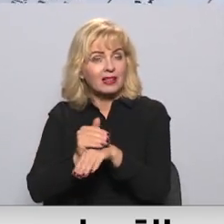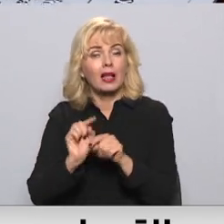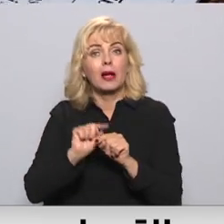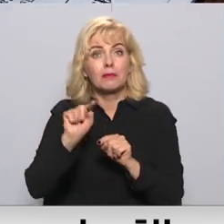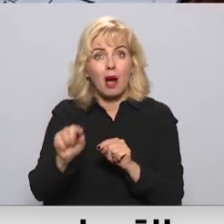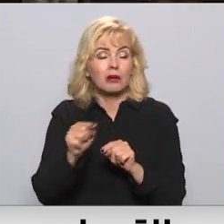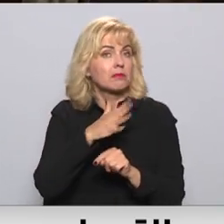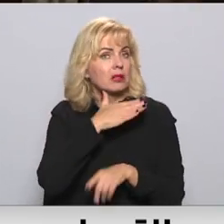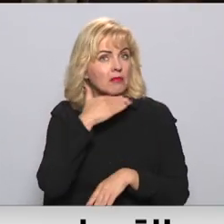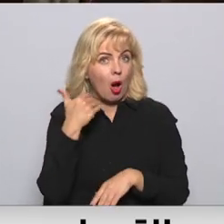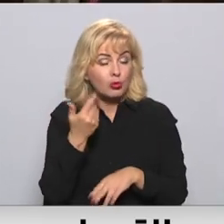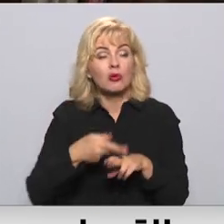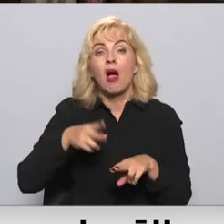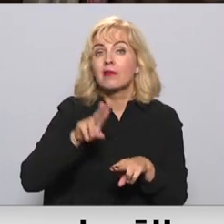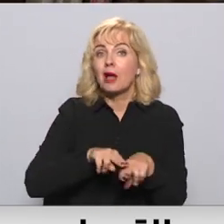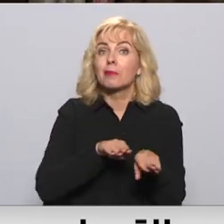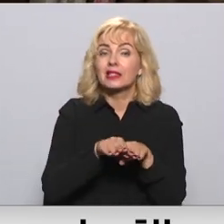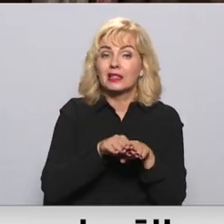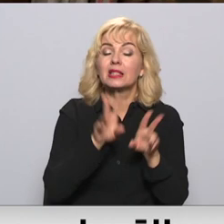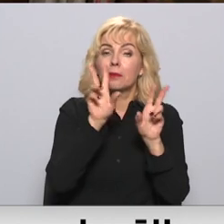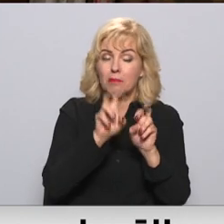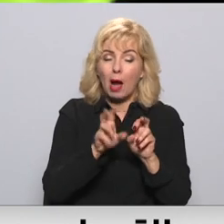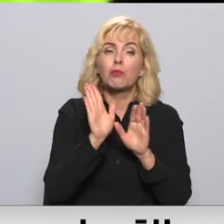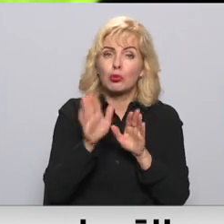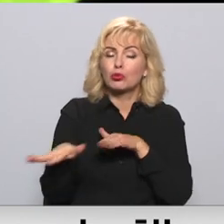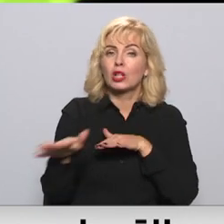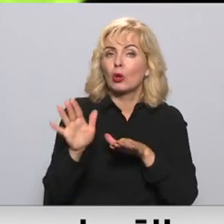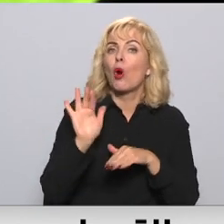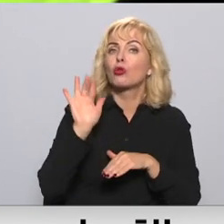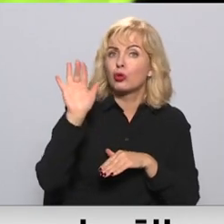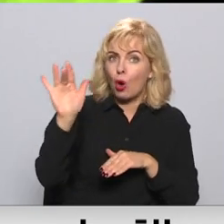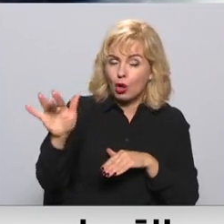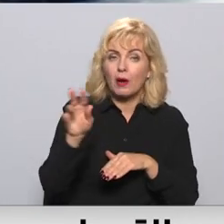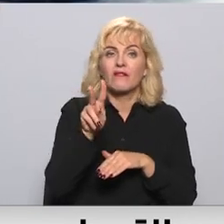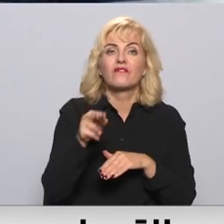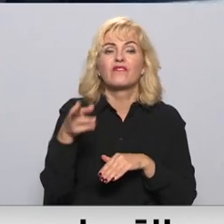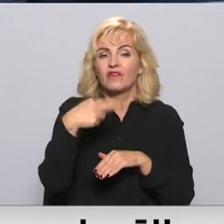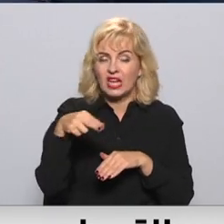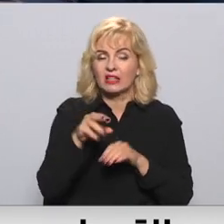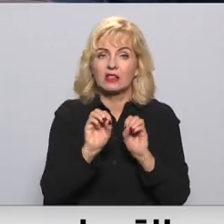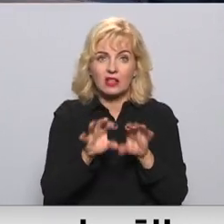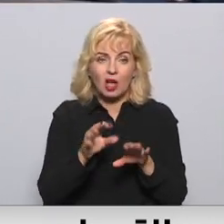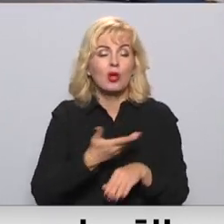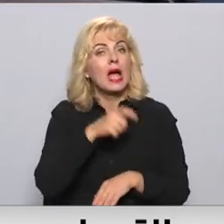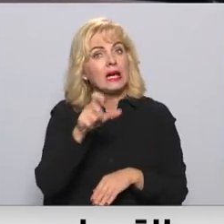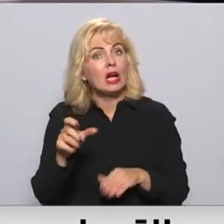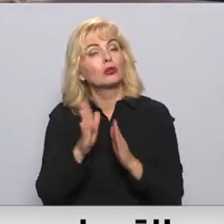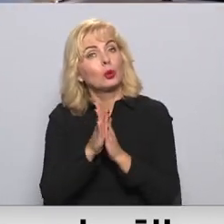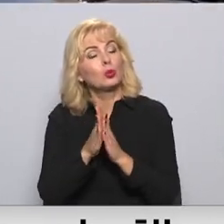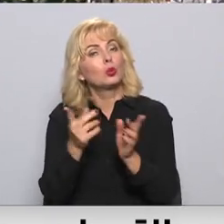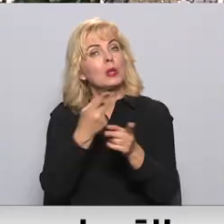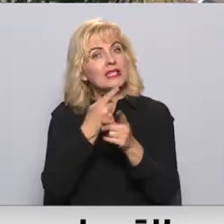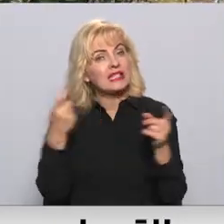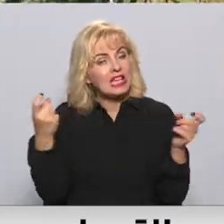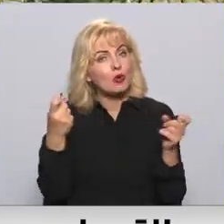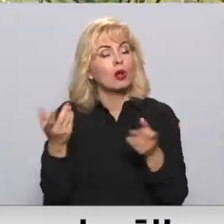bija vērienīgs. Tāpēc līdzīgi reidi tiks rīkoti arī turpmāk, norāda vides dienestā. Arī iedzīvotāji tiek aicināti ziņot par